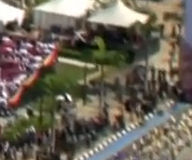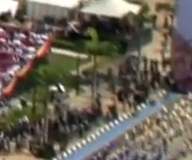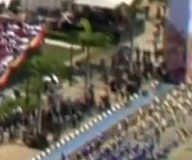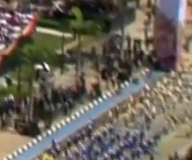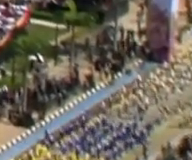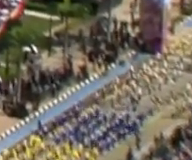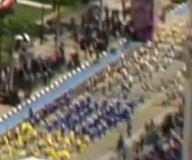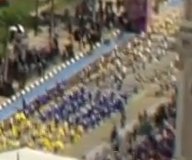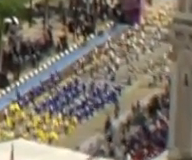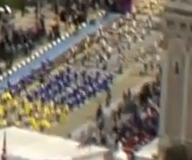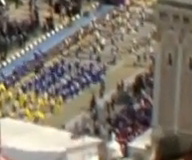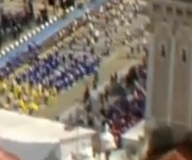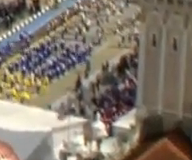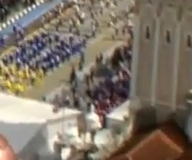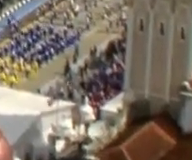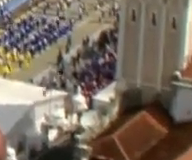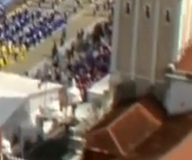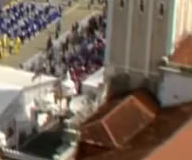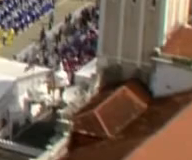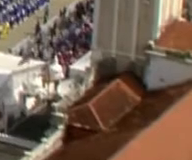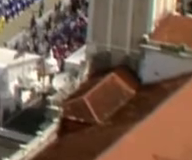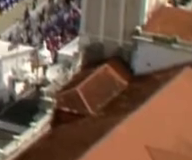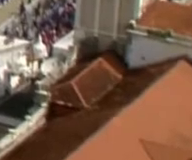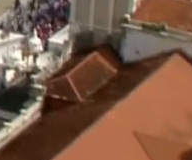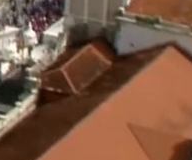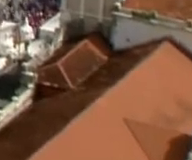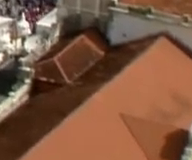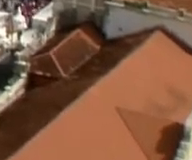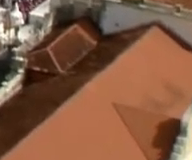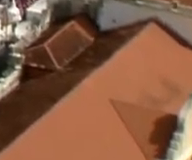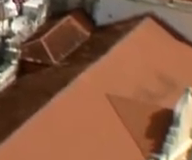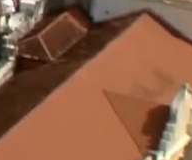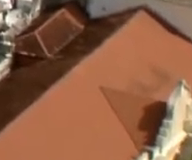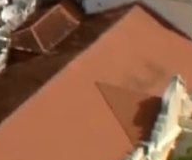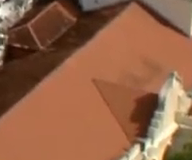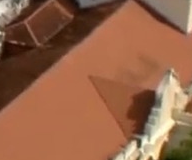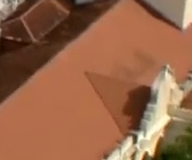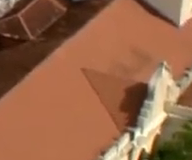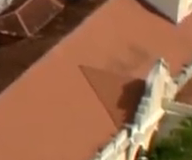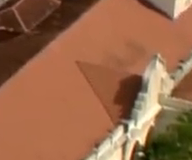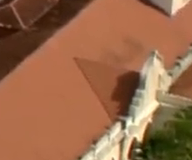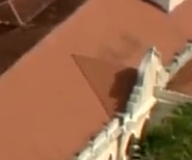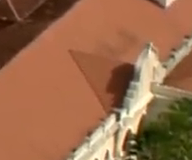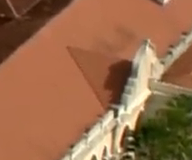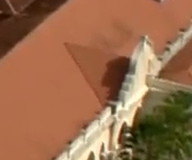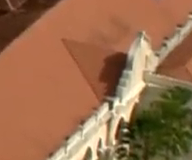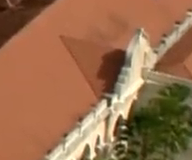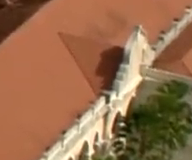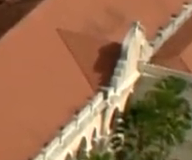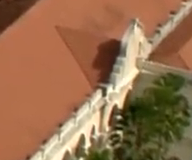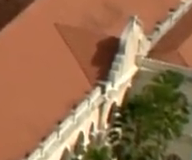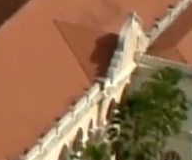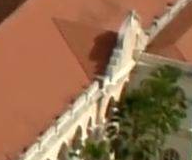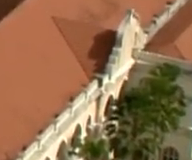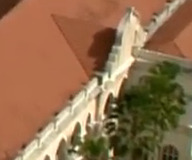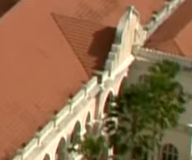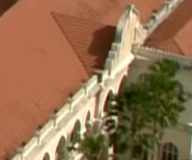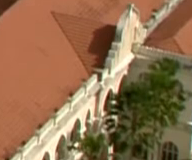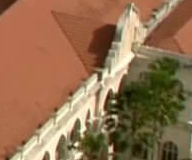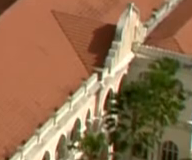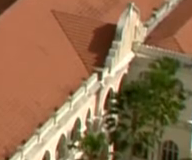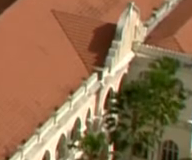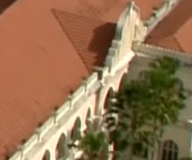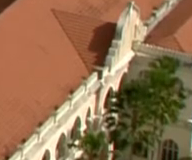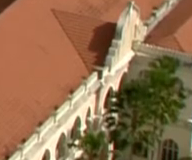Dijayakan oleh lebih 20,000 peserta, 70 ekor haiwan dalam perkhidmatan, 369